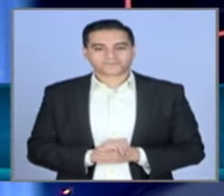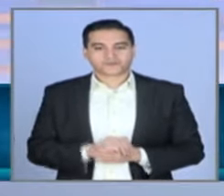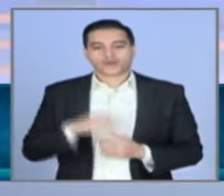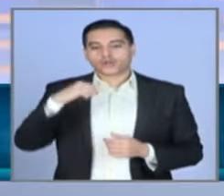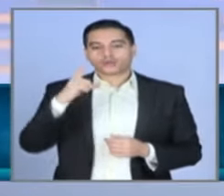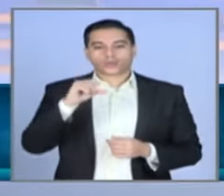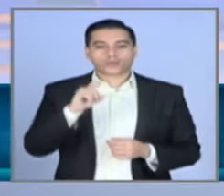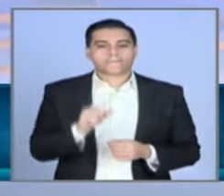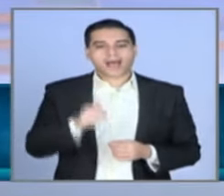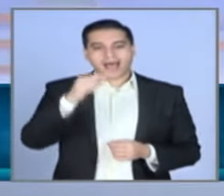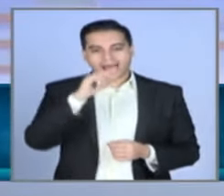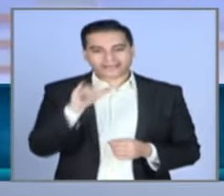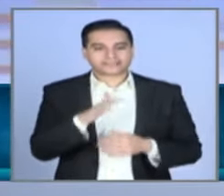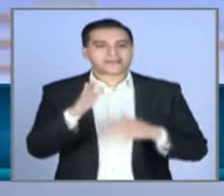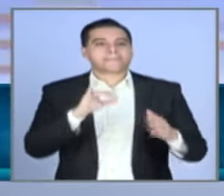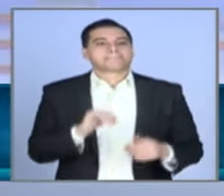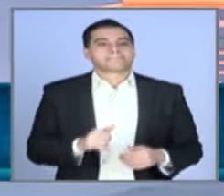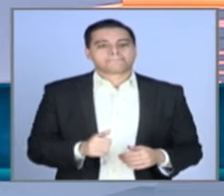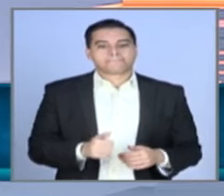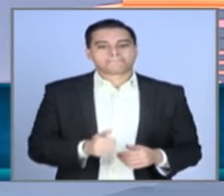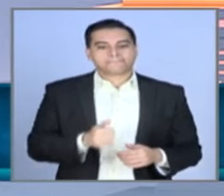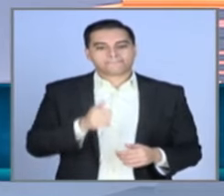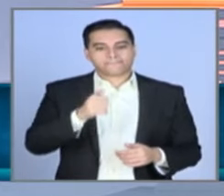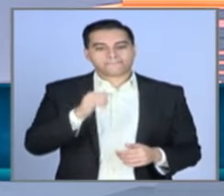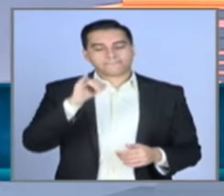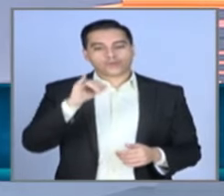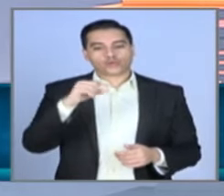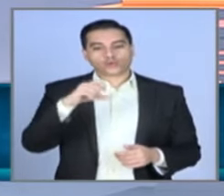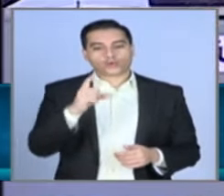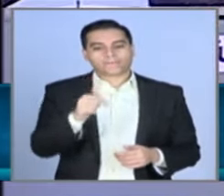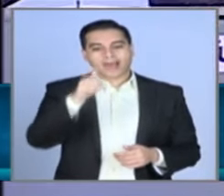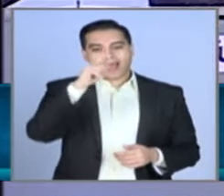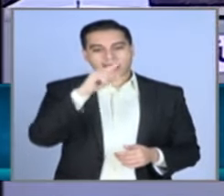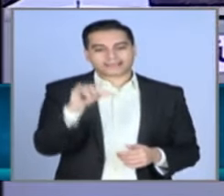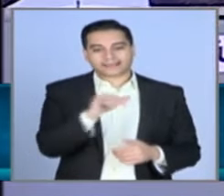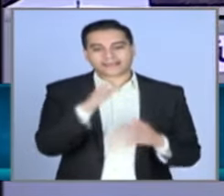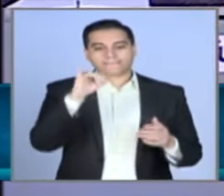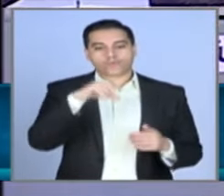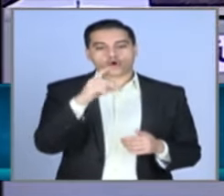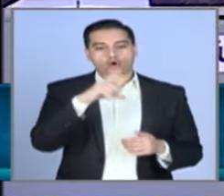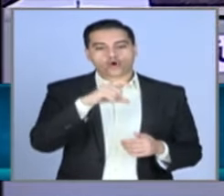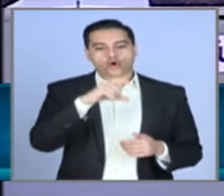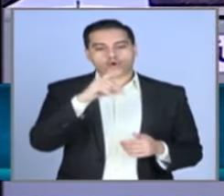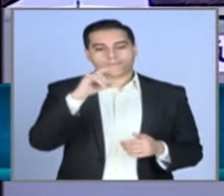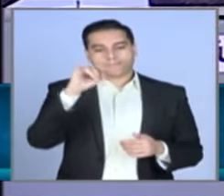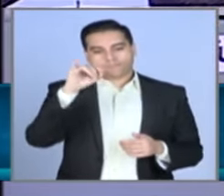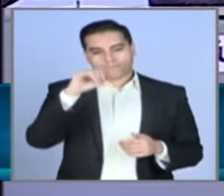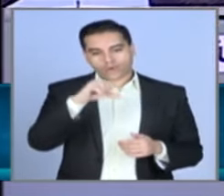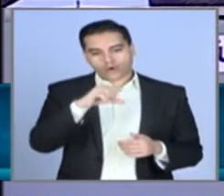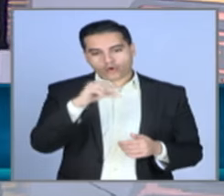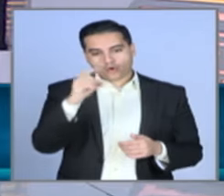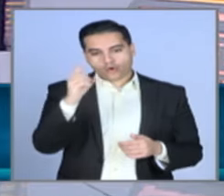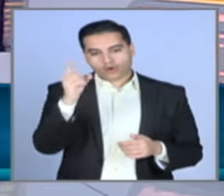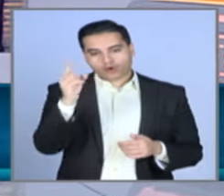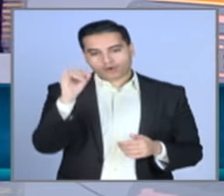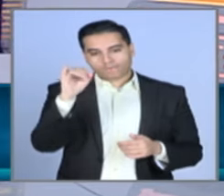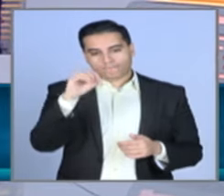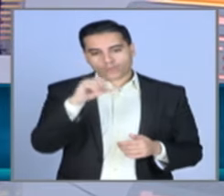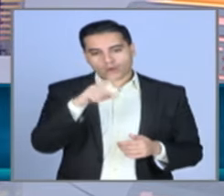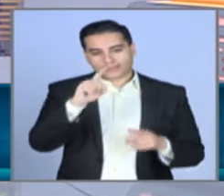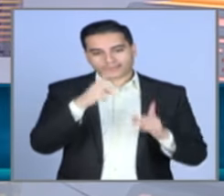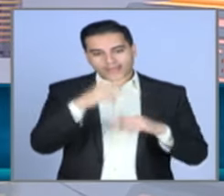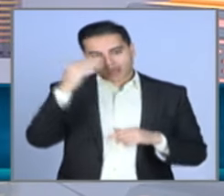روباتي مورمو هي ثاني امرأة تتولى منصب رئيس إحدى الدول الأسيوية، فما